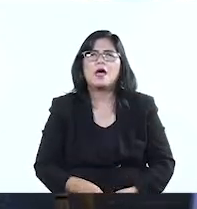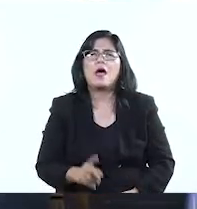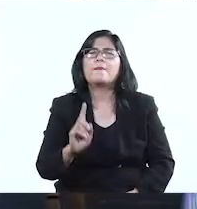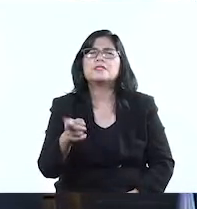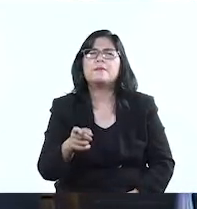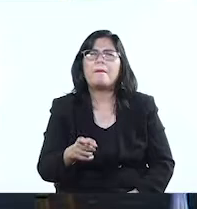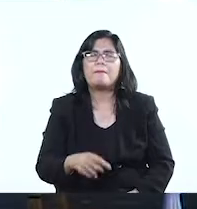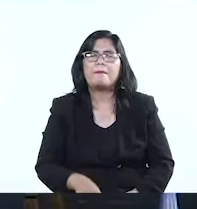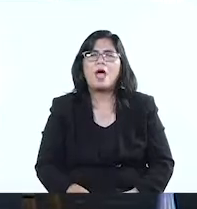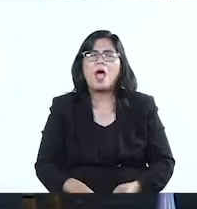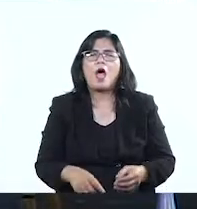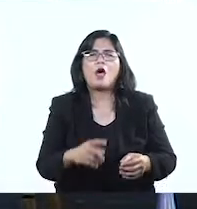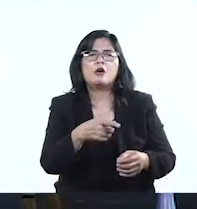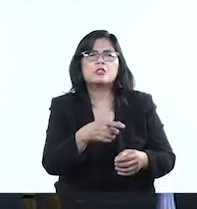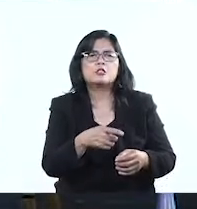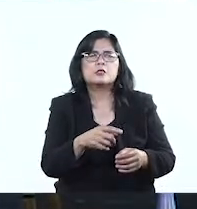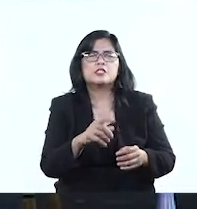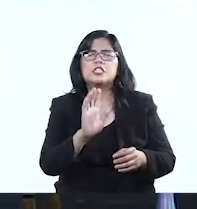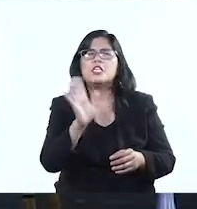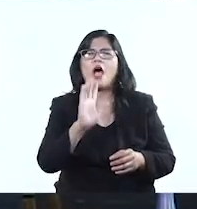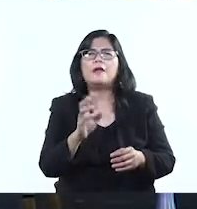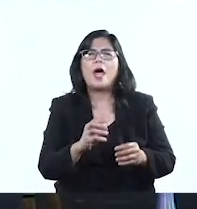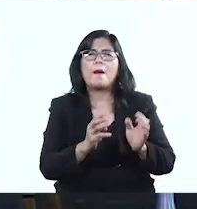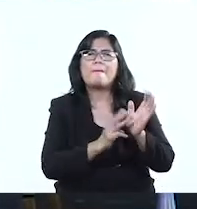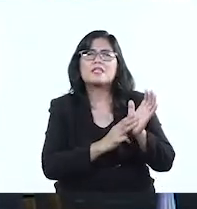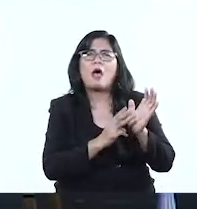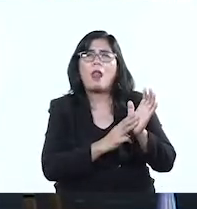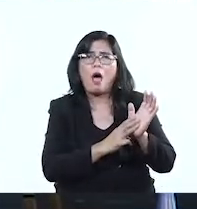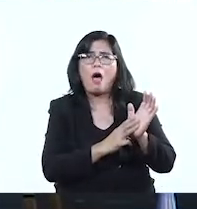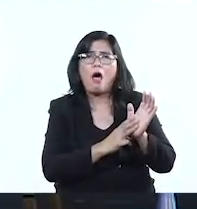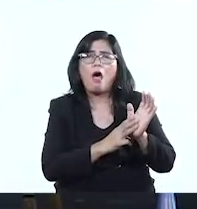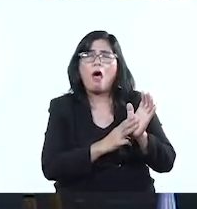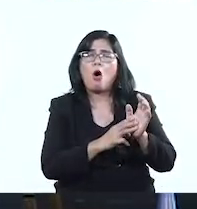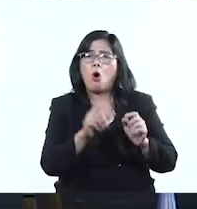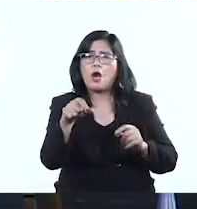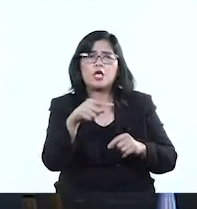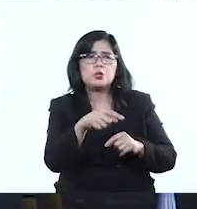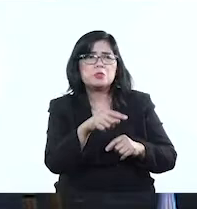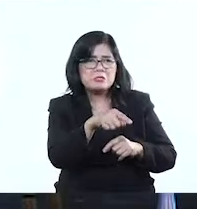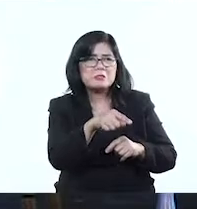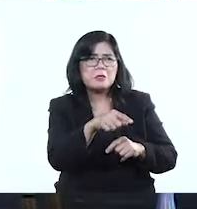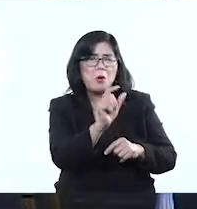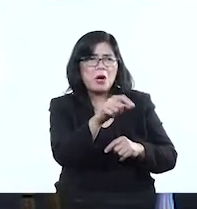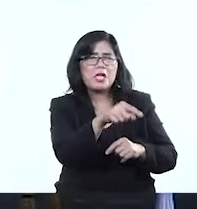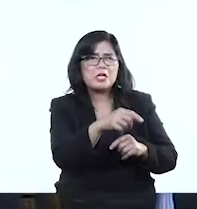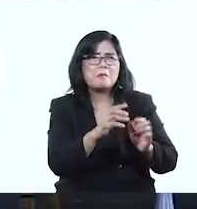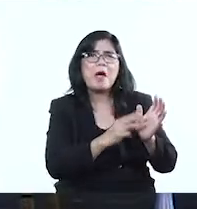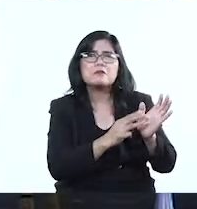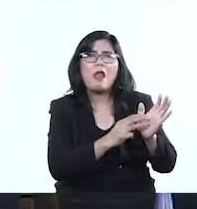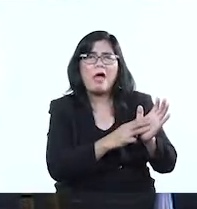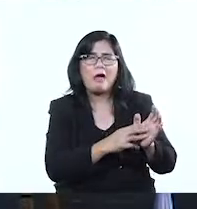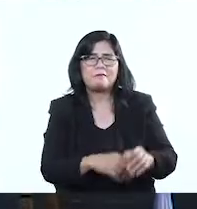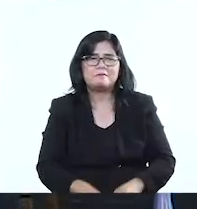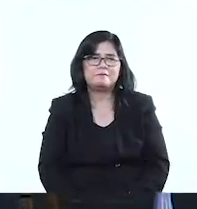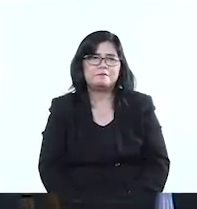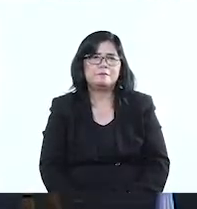Hai yang tersenyum nih pasti pernah di Asep Asep hahaha yang manyun ada ini tukang